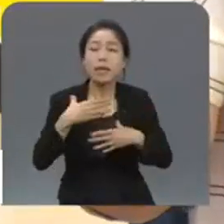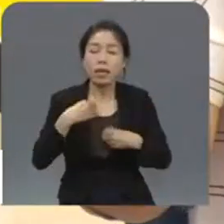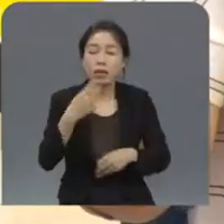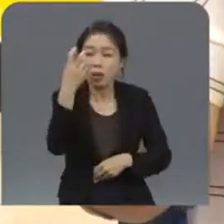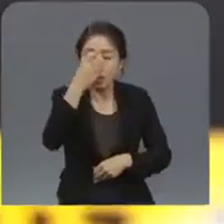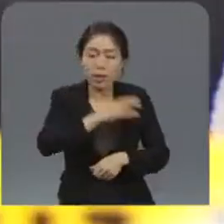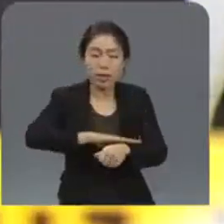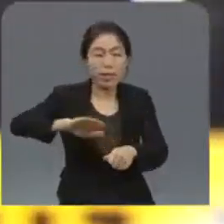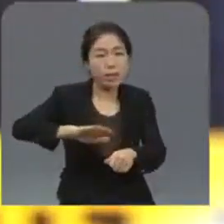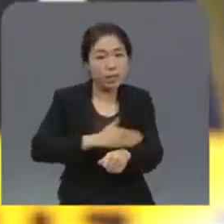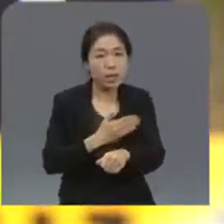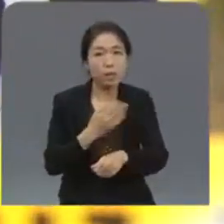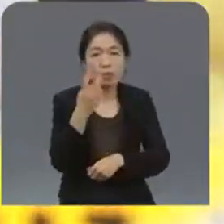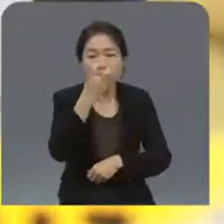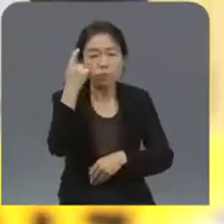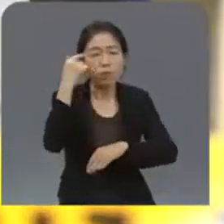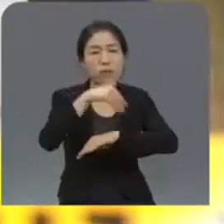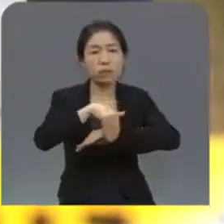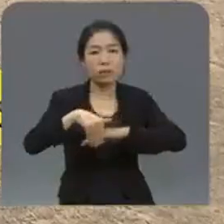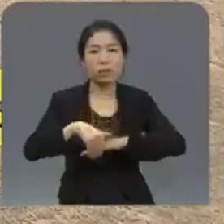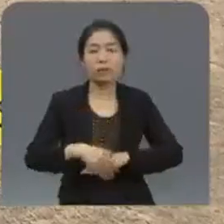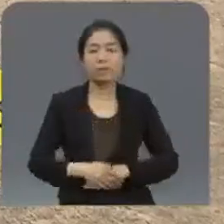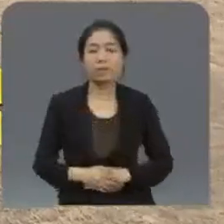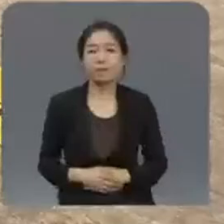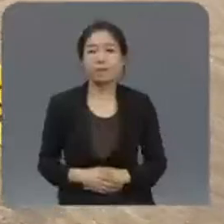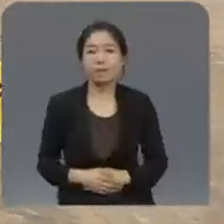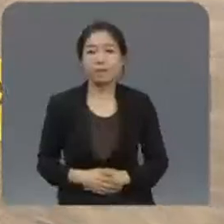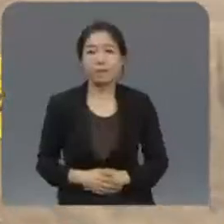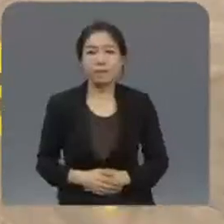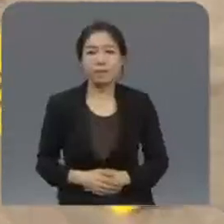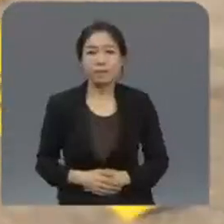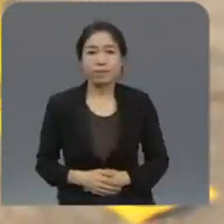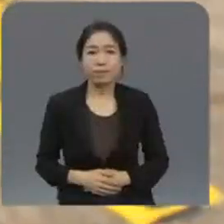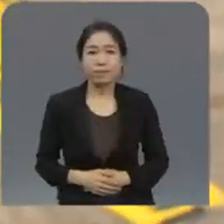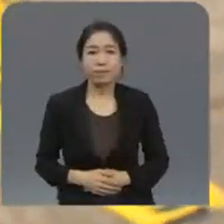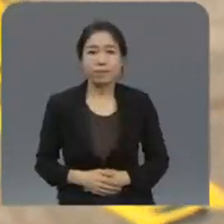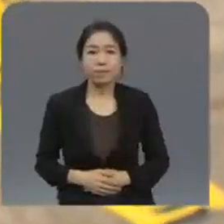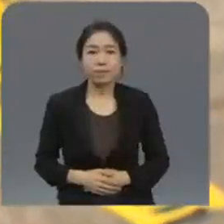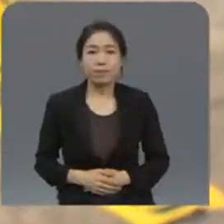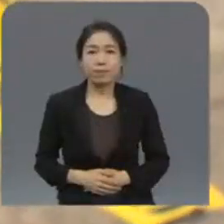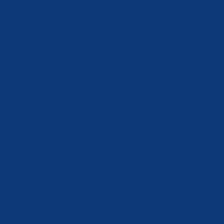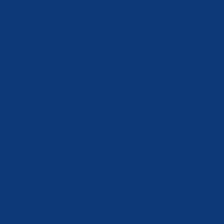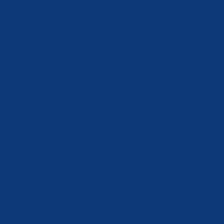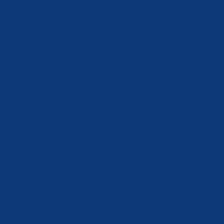안전관리 등에 문제가 없었는지 조사하고 있습니다. KBS 뉴스 백미선입니다.